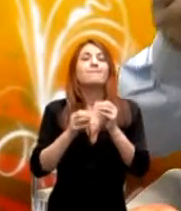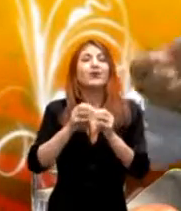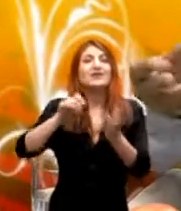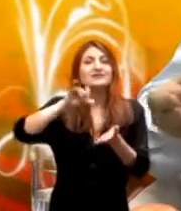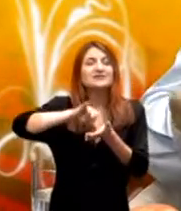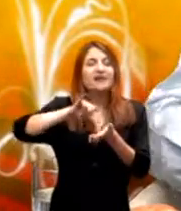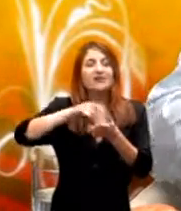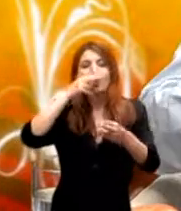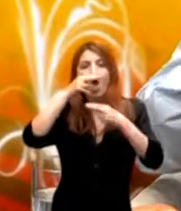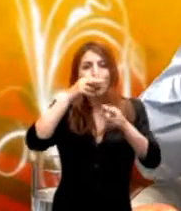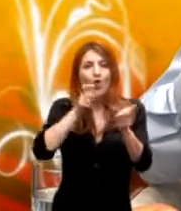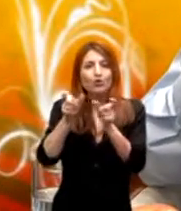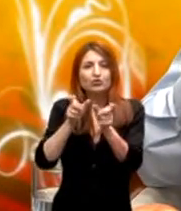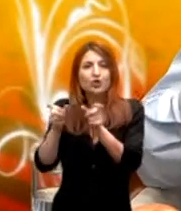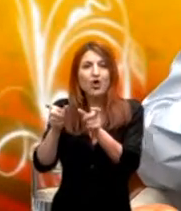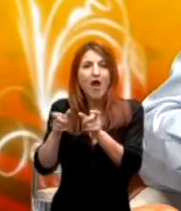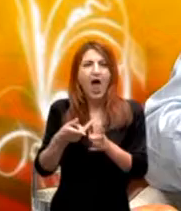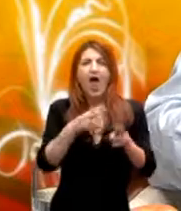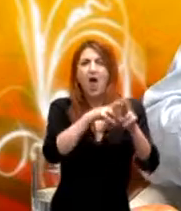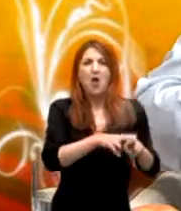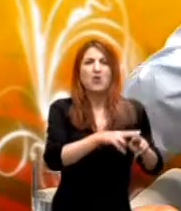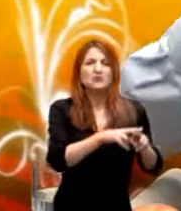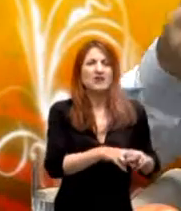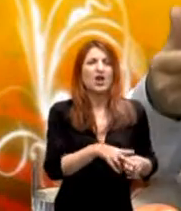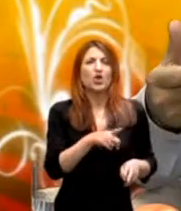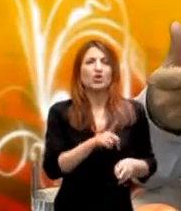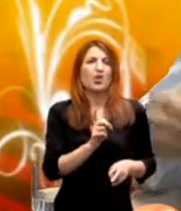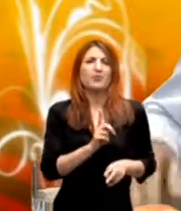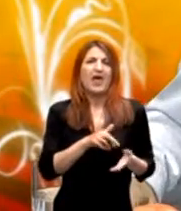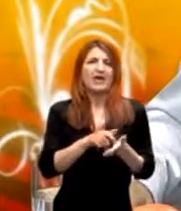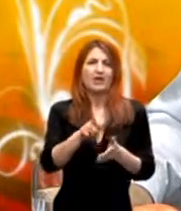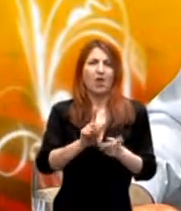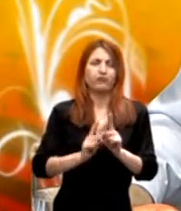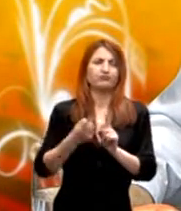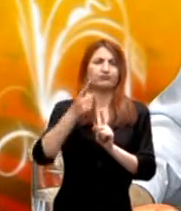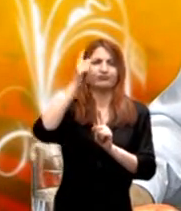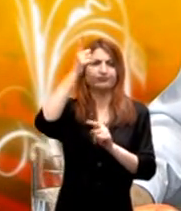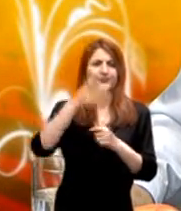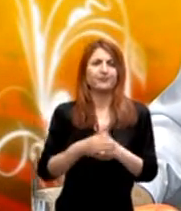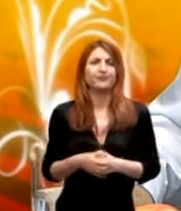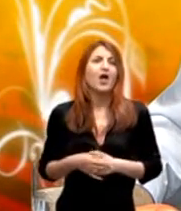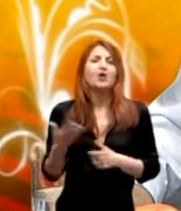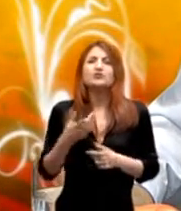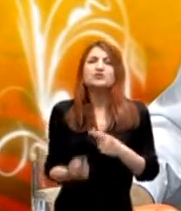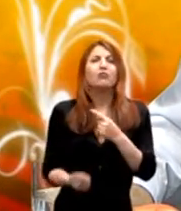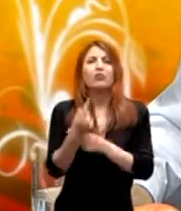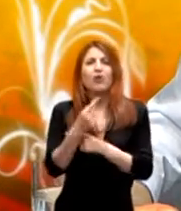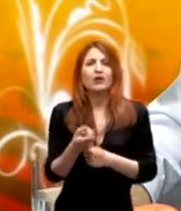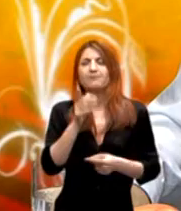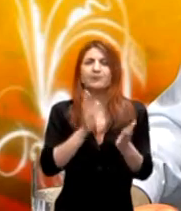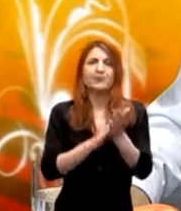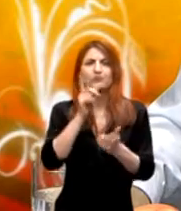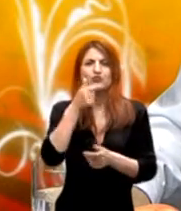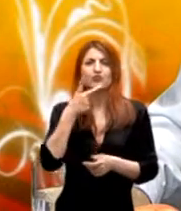centralne kontrole. Da. Jer ove druge vrste debljine, one ne idu obično tako visoko. Ali šta se dogodi? Dogodi se da čovjek koji je